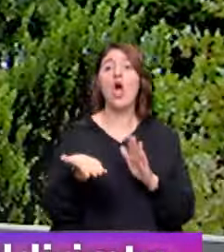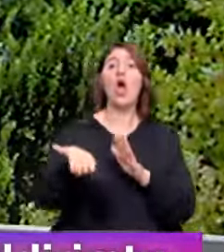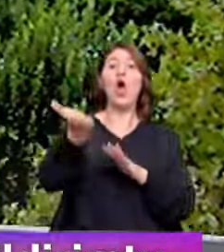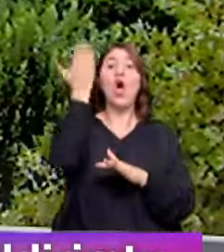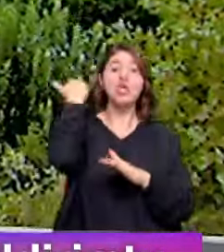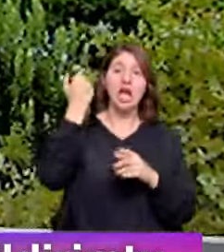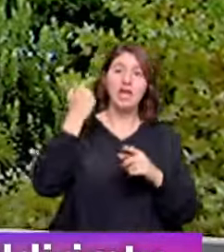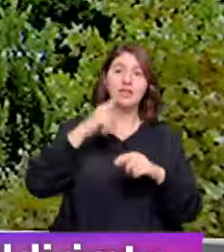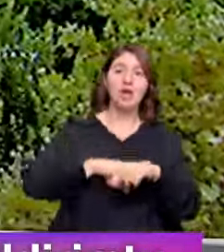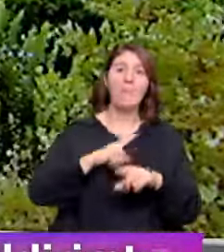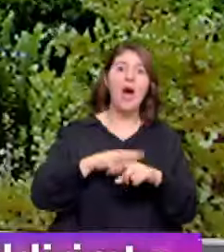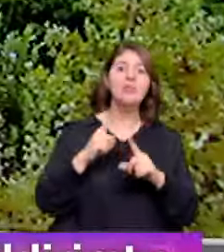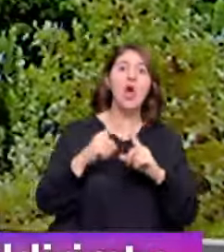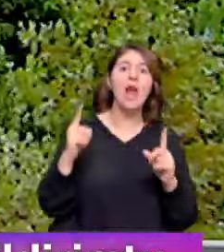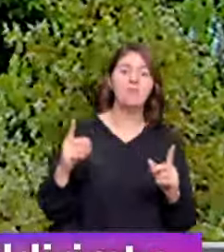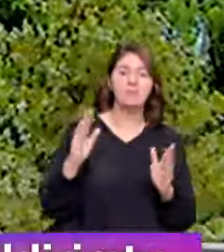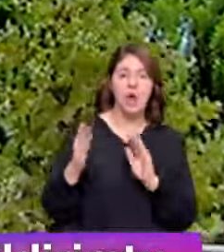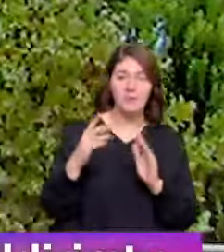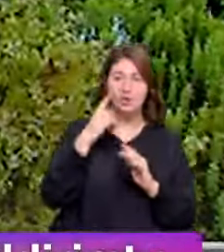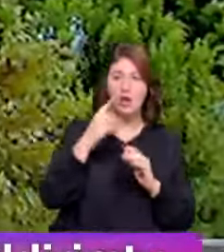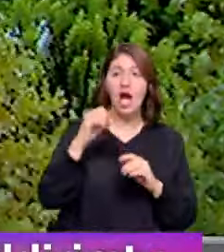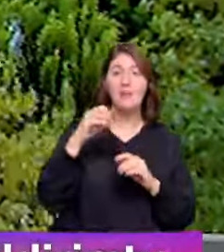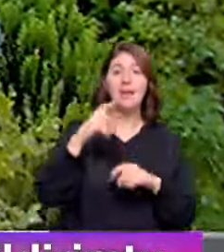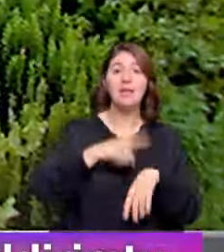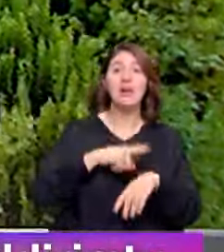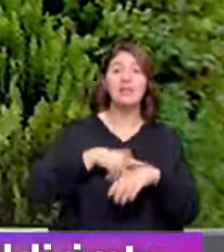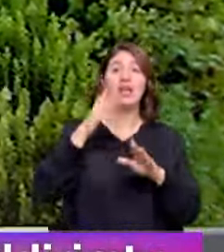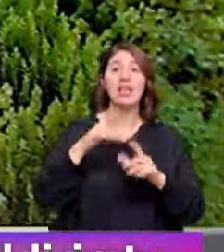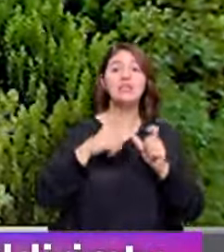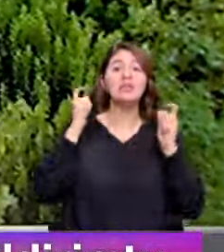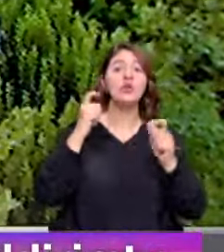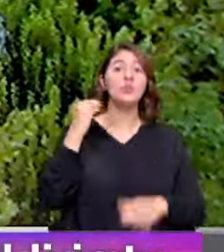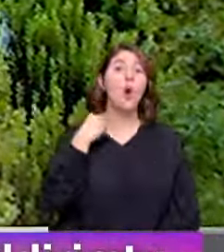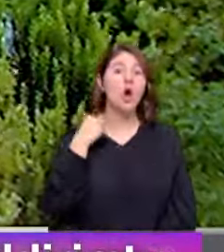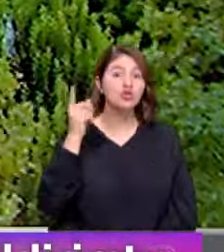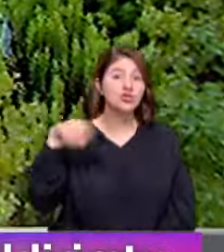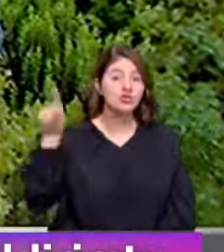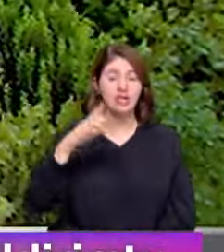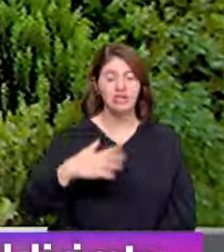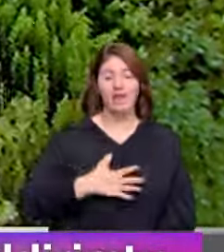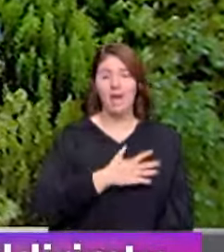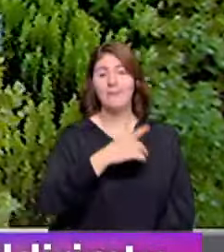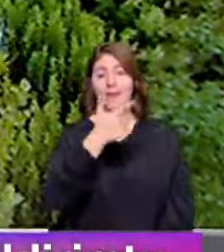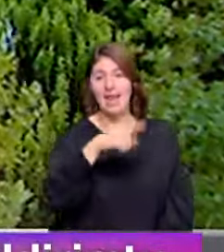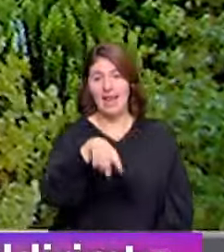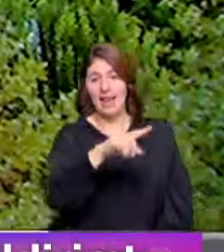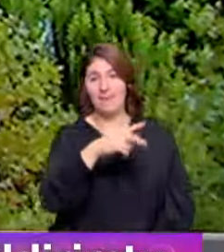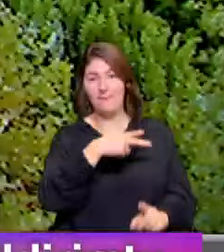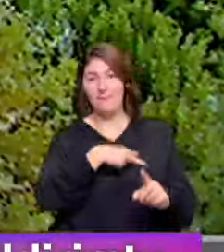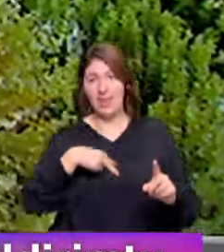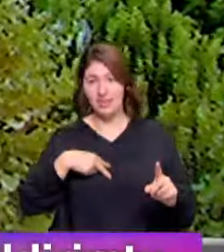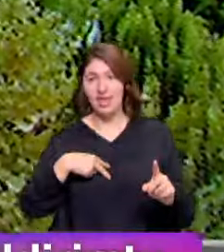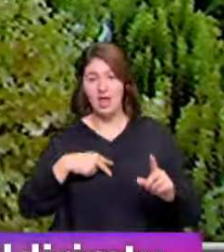önceki dönemlerden, AK Parti döneminden kalan SGK borçlarının CHP'li